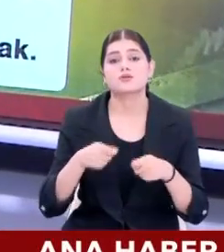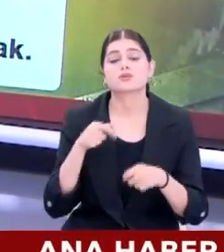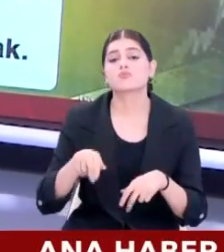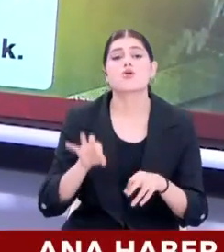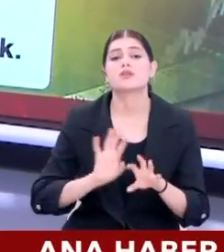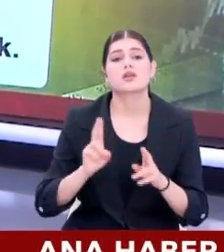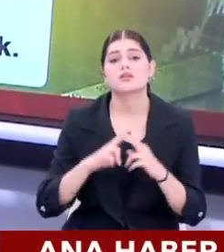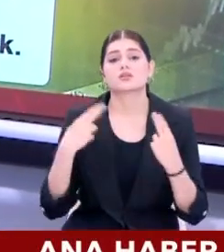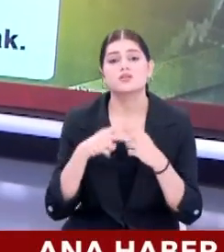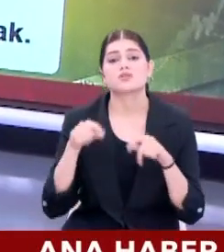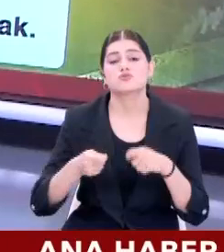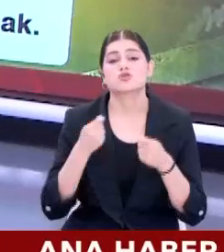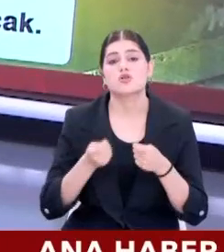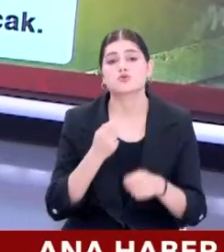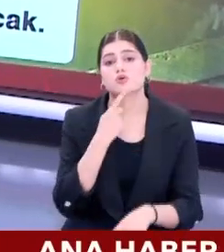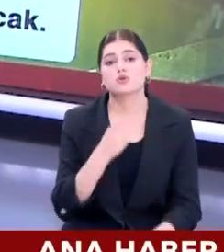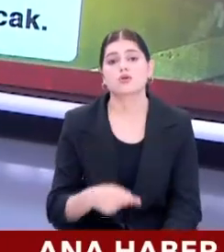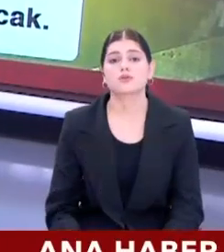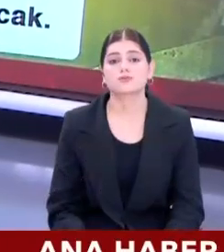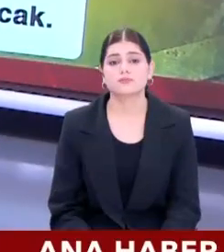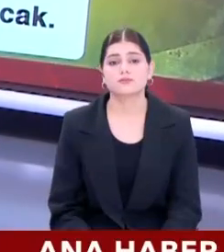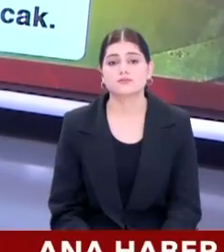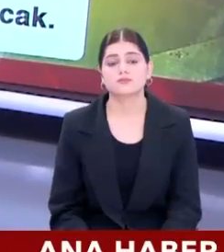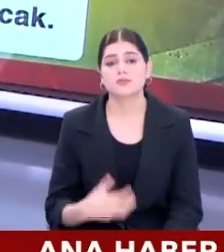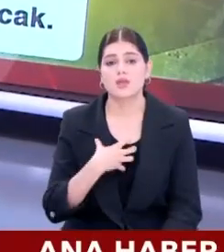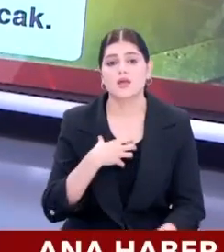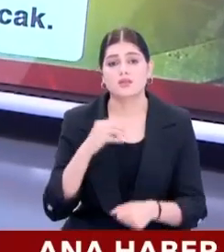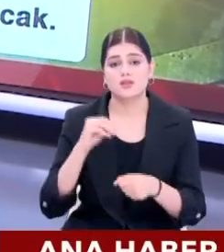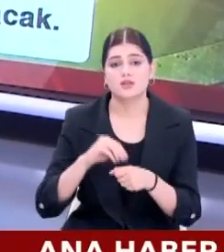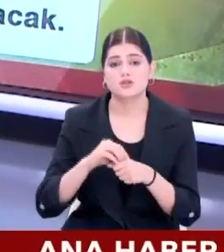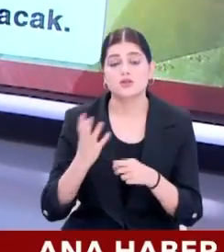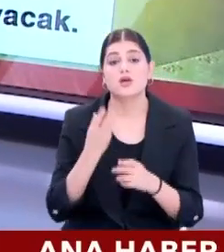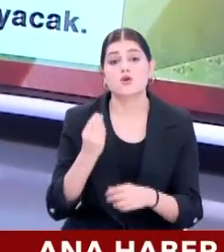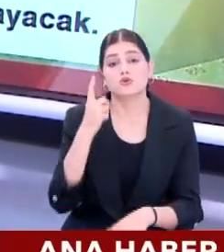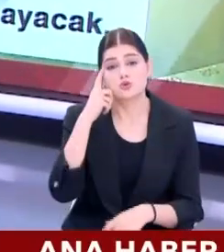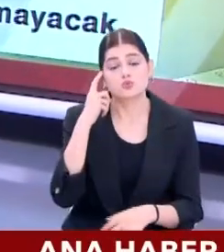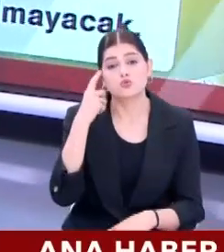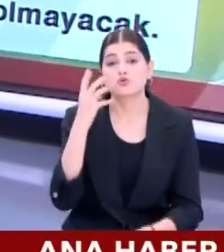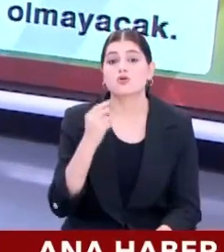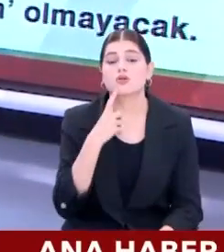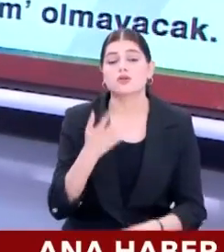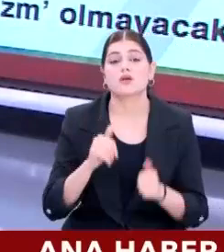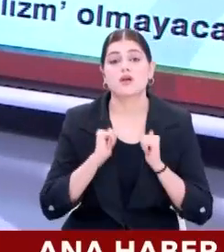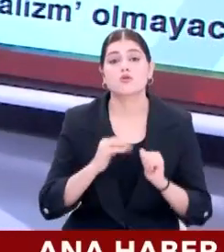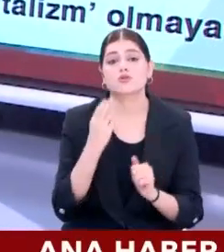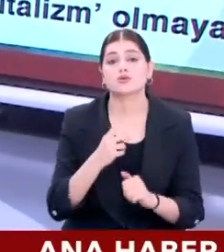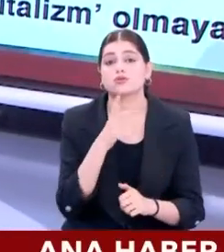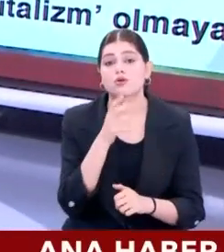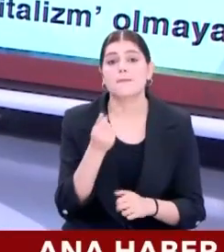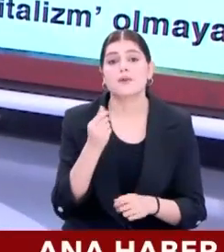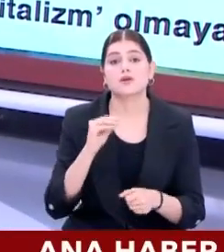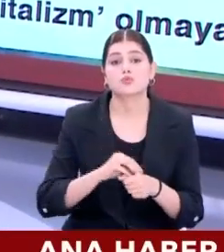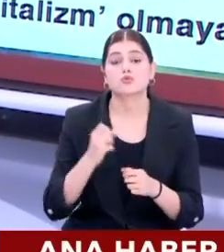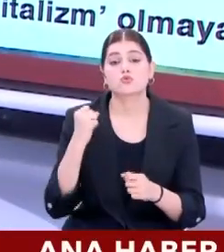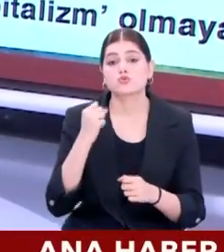küresel sistem için çalışıyorlar küresel sistemin Eee kendileri için daha iyi olacağını düşünüyorlar çok daha rahat hareket edecekler ve paranın gücüyle